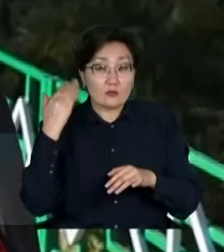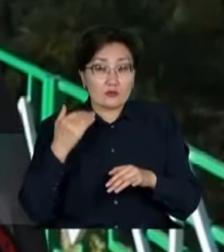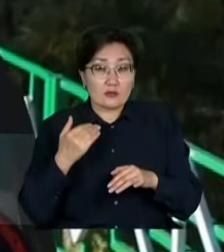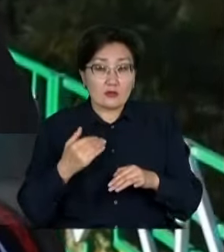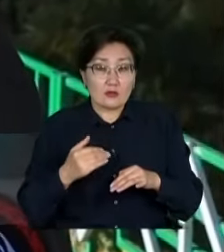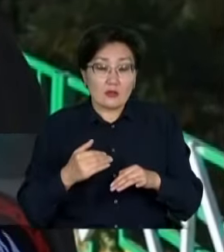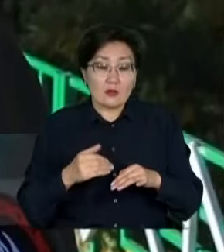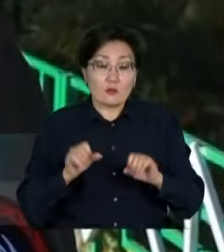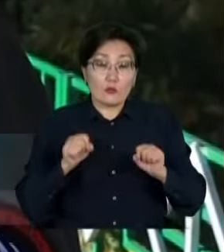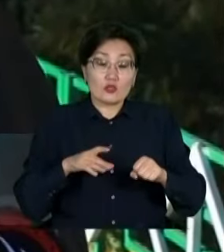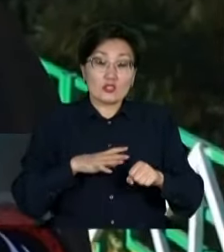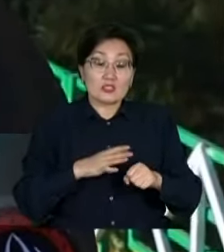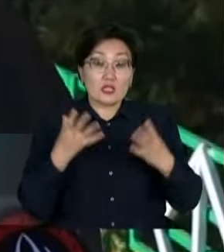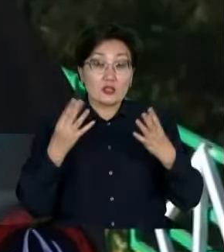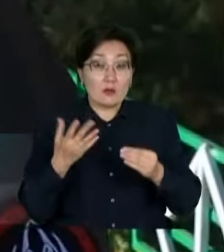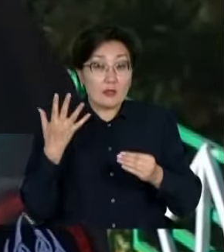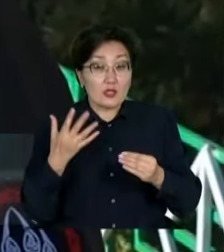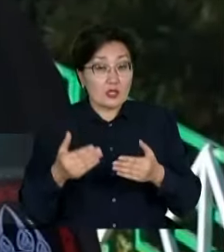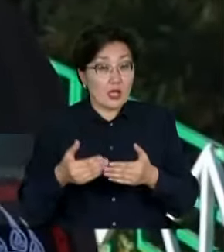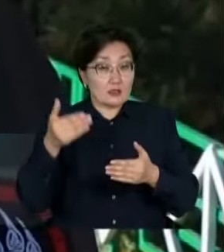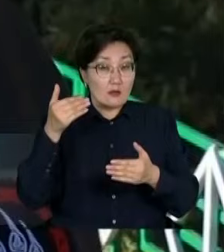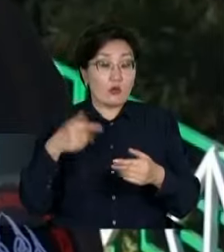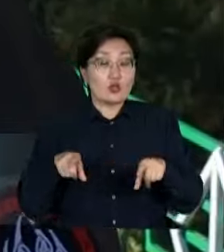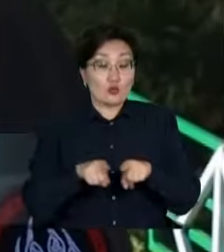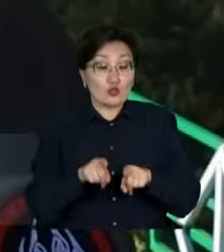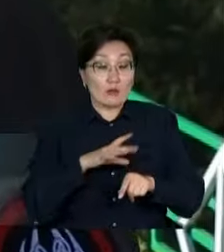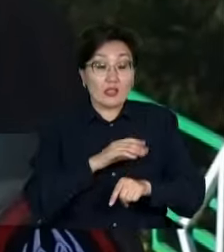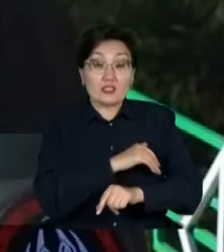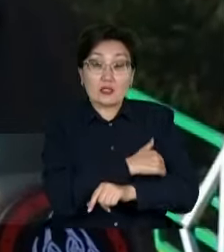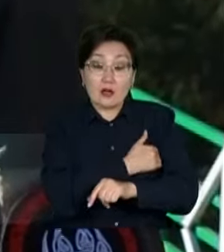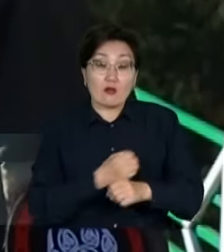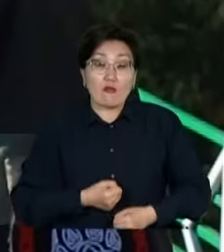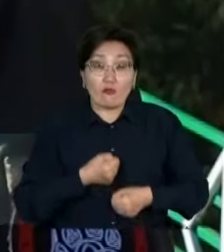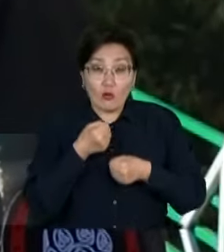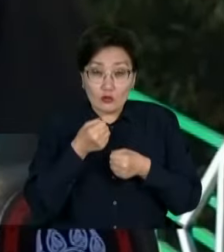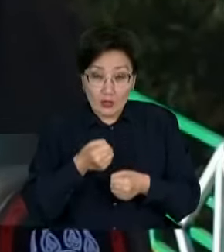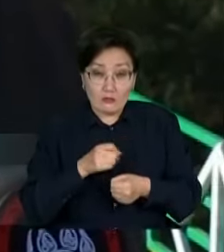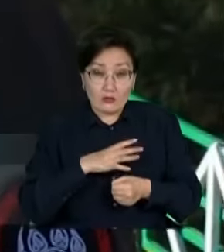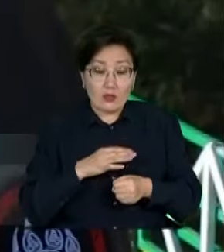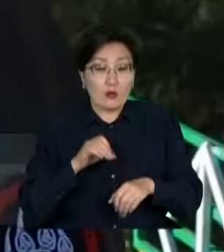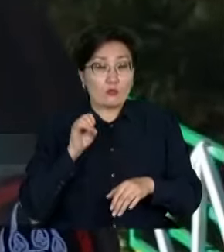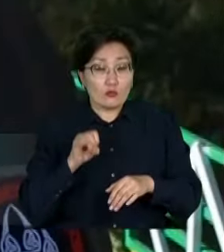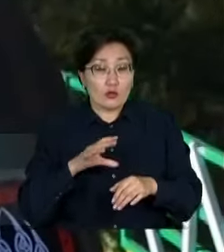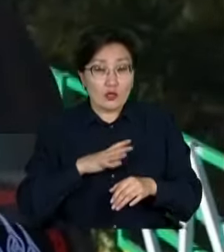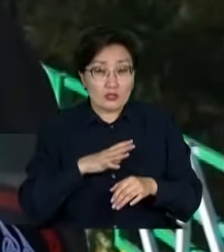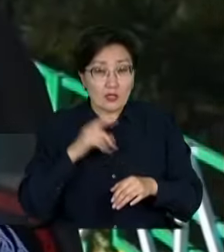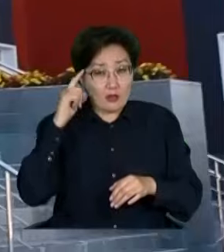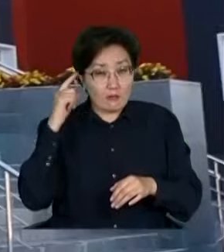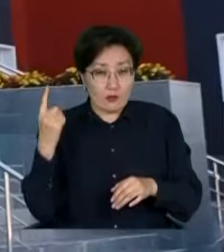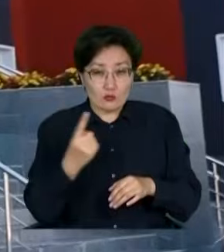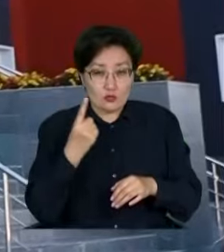совсем буквально, может быть, дней 5 назад. Тоже была температура, рвота, плохо было